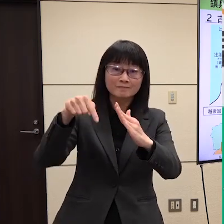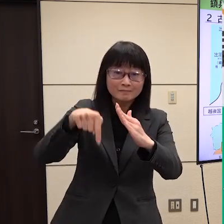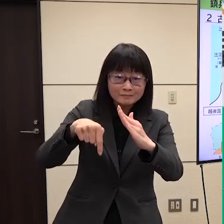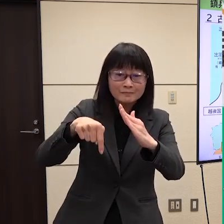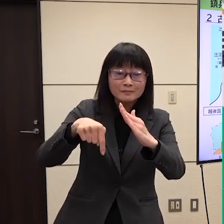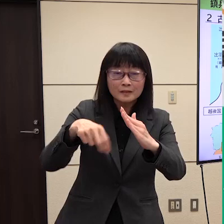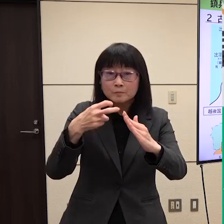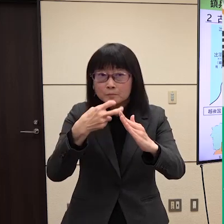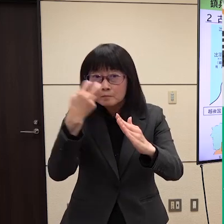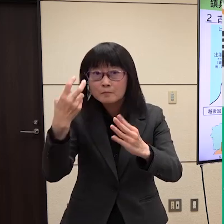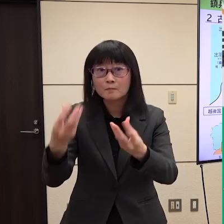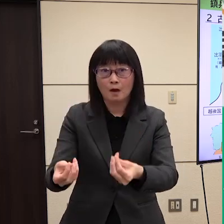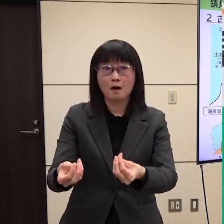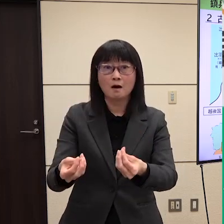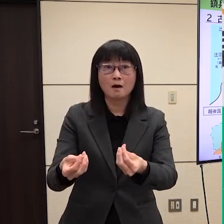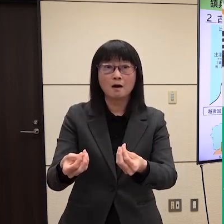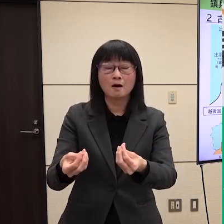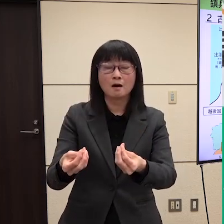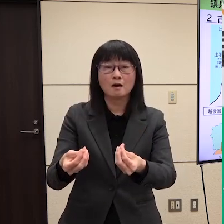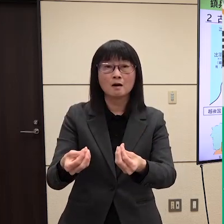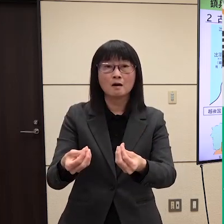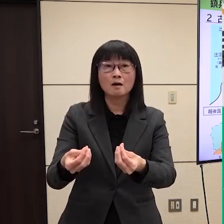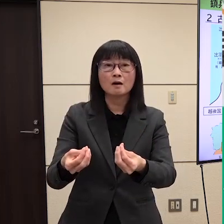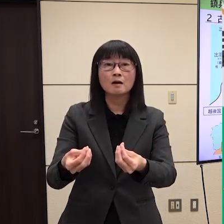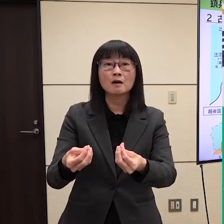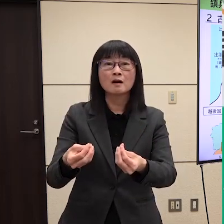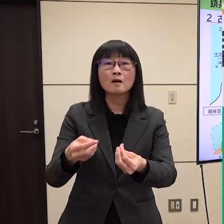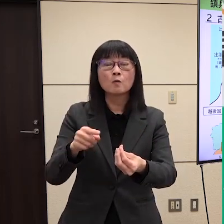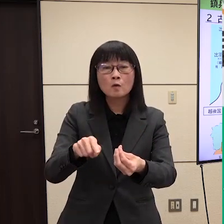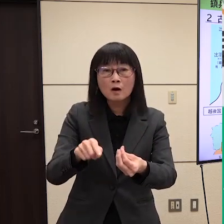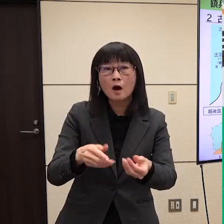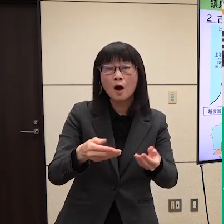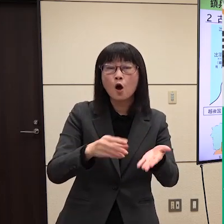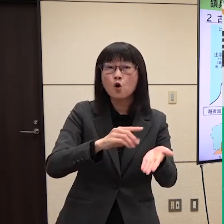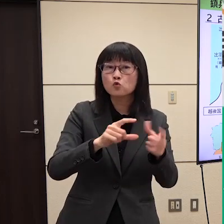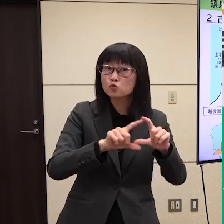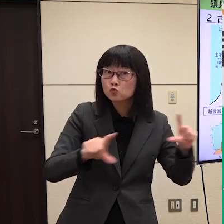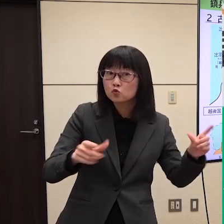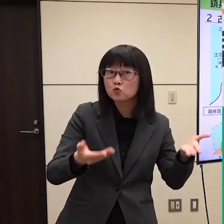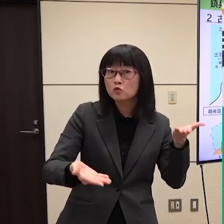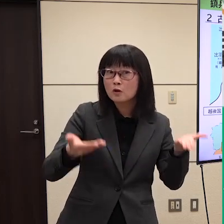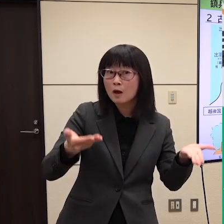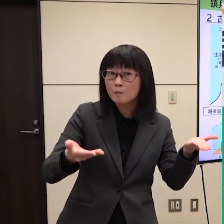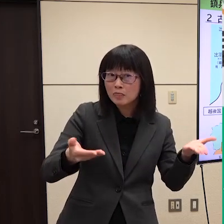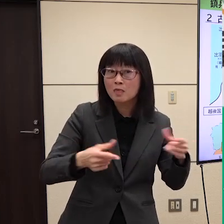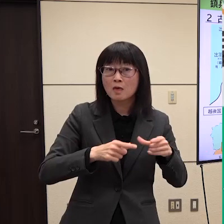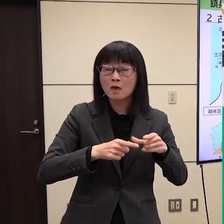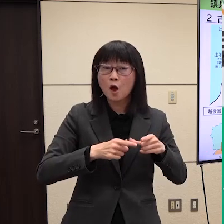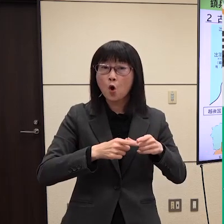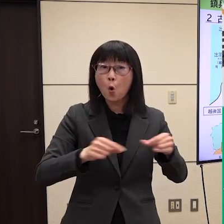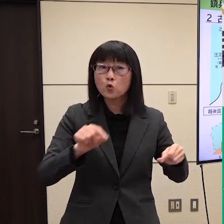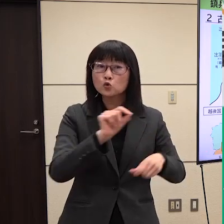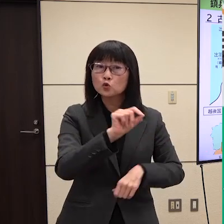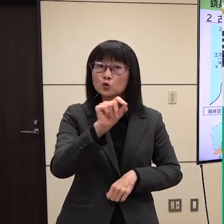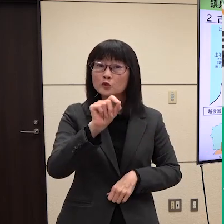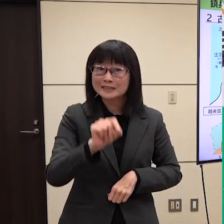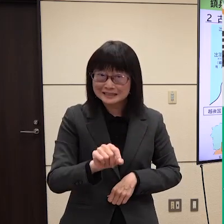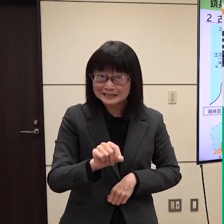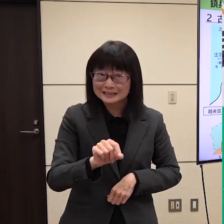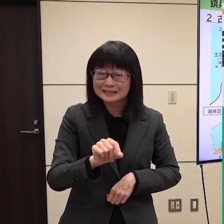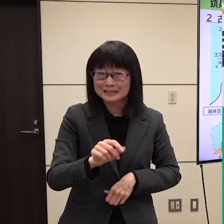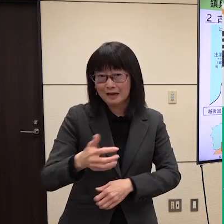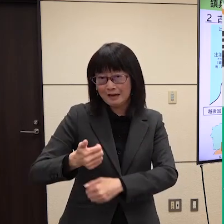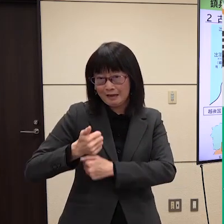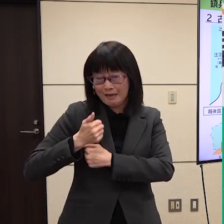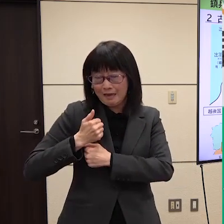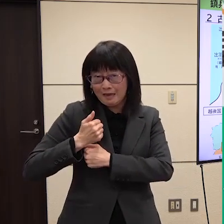体は通常の遺跡のグレードからすると、国司や軍司のいた館というか、